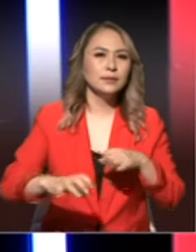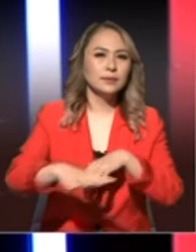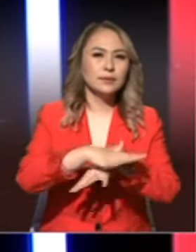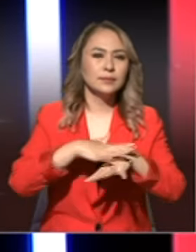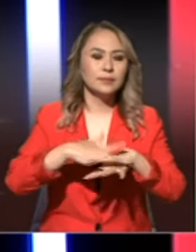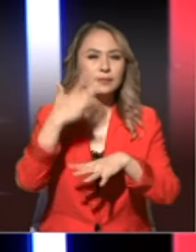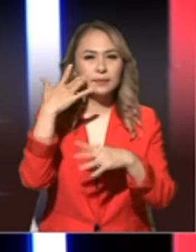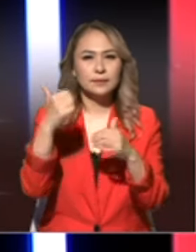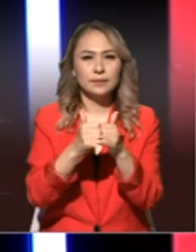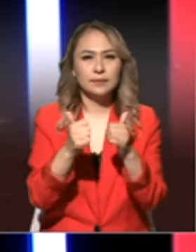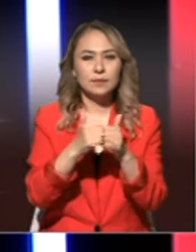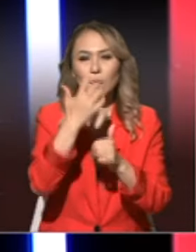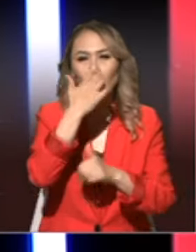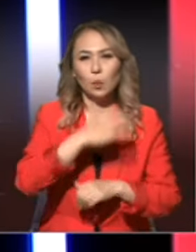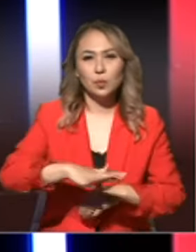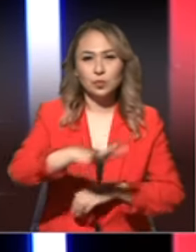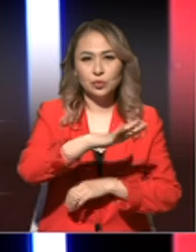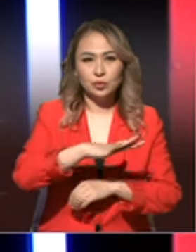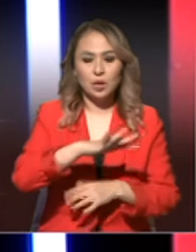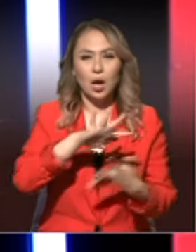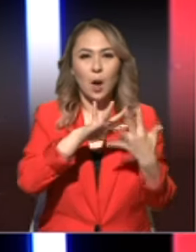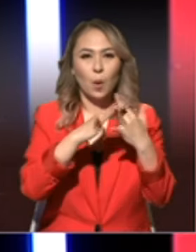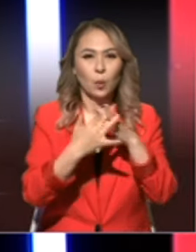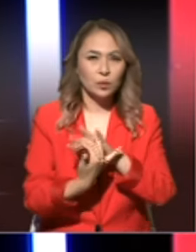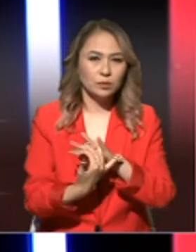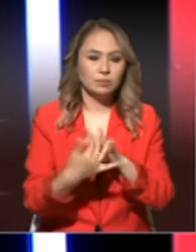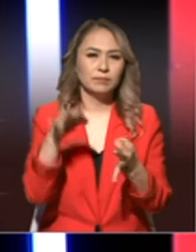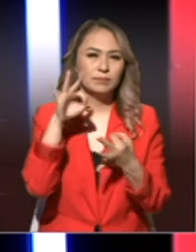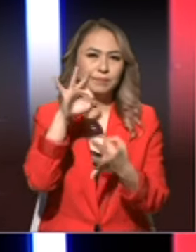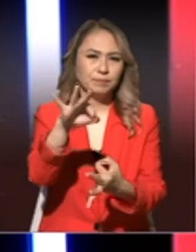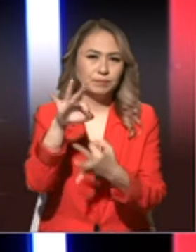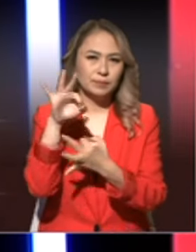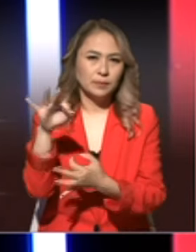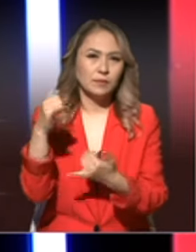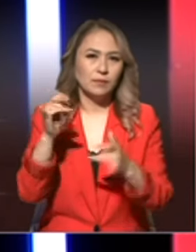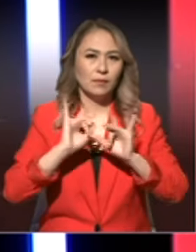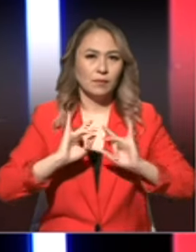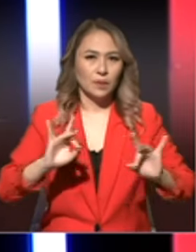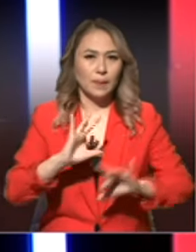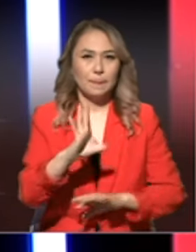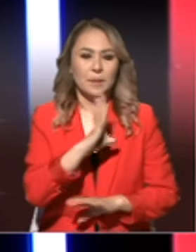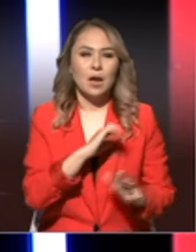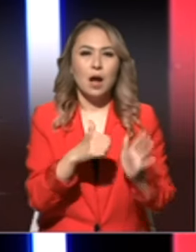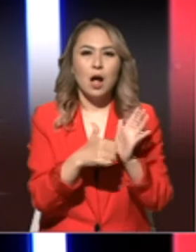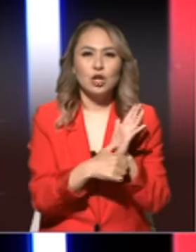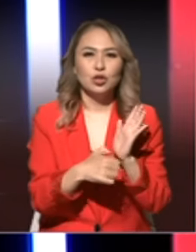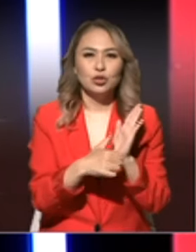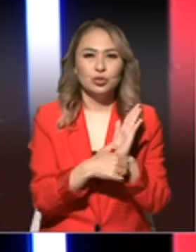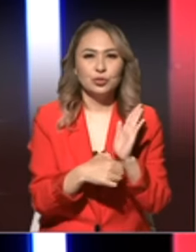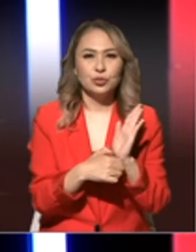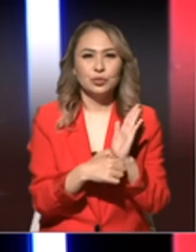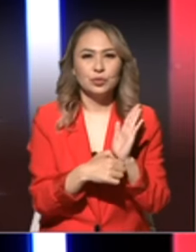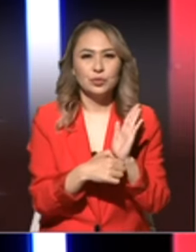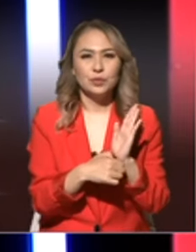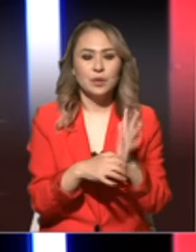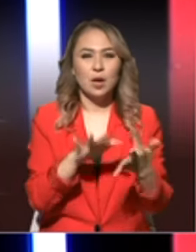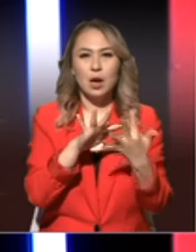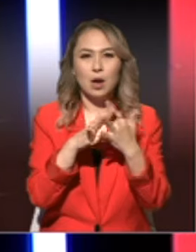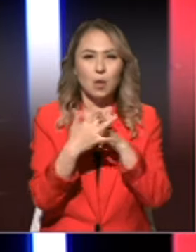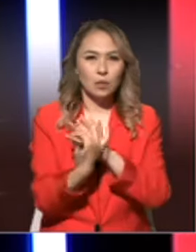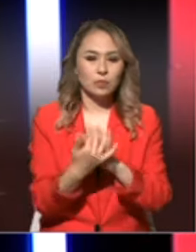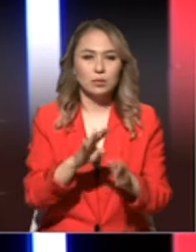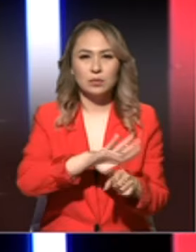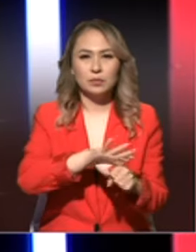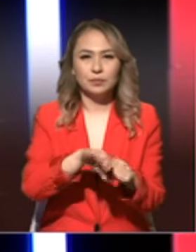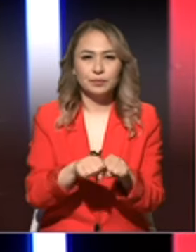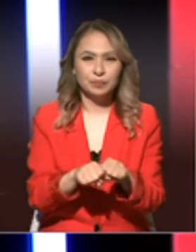тығыз орналасқан оңтүстіктен ауылдары қаңырап бос қалып жатқан, жаңа айттық қой, 600 ауыл картадан жойылған